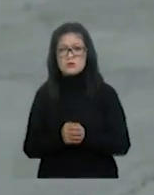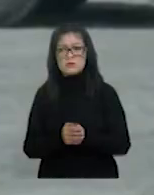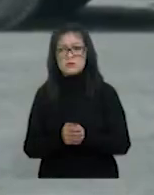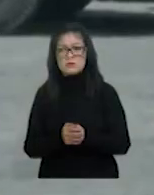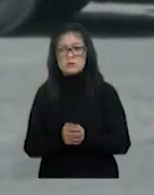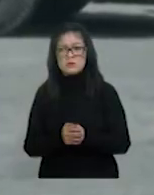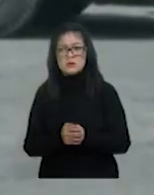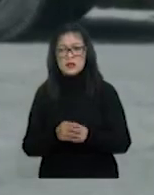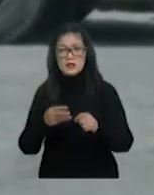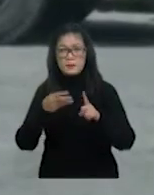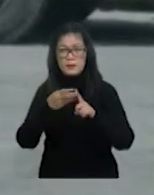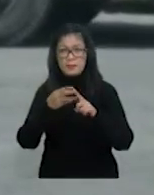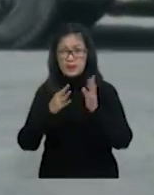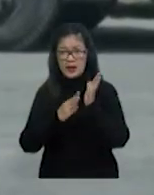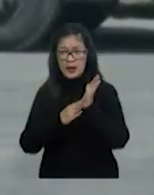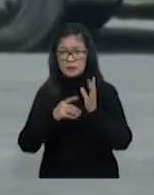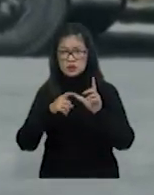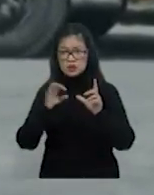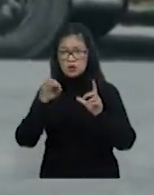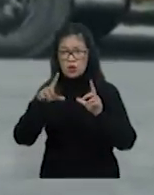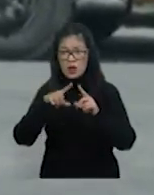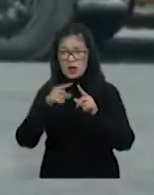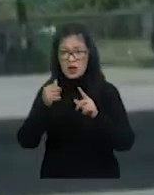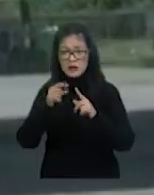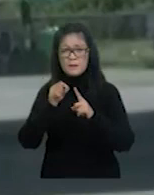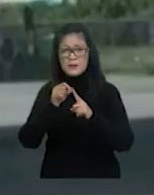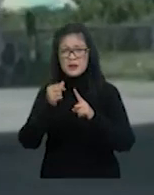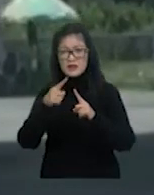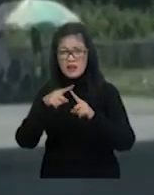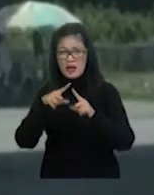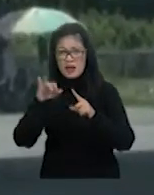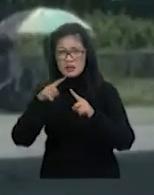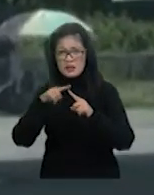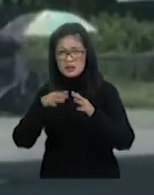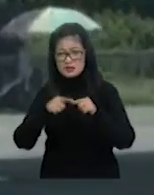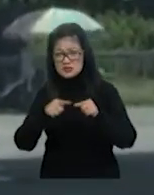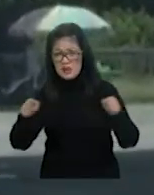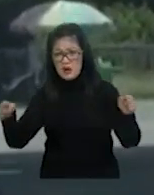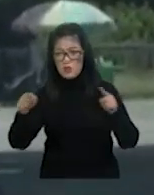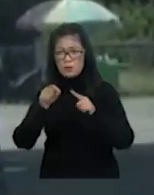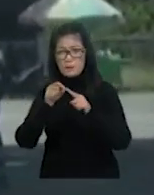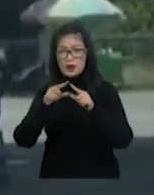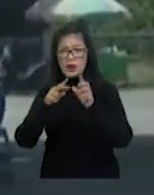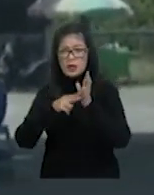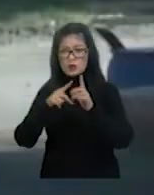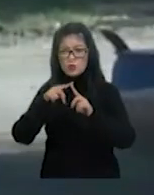Kelangkaan BBM jenis solar maupun Pertalite terpantau merata di sepanjang jalur Pantura Tuban sejak 3 pekan terakhir.